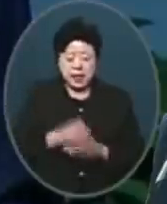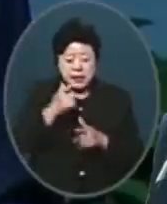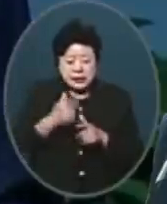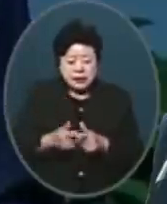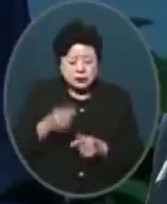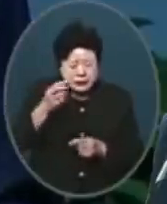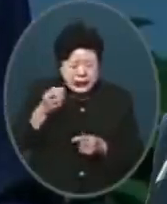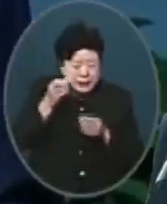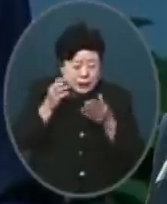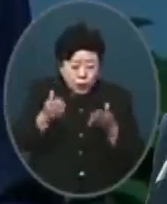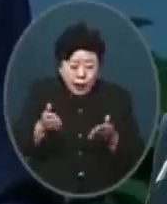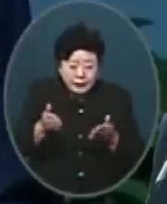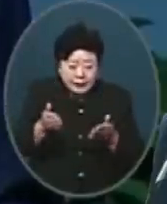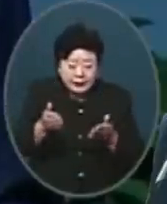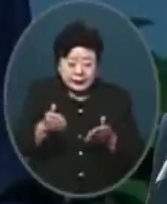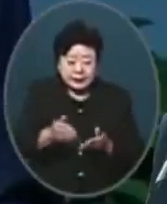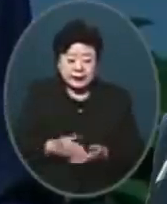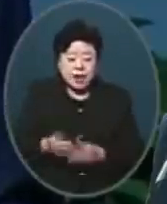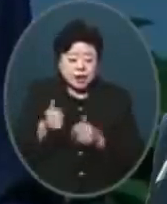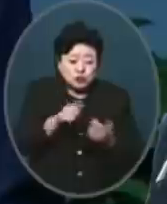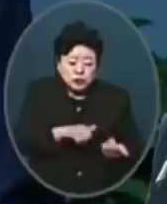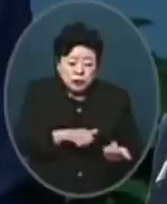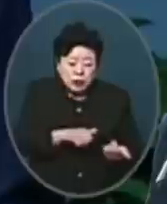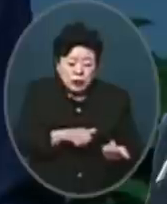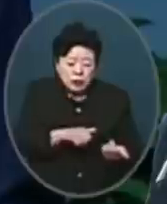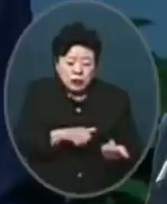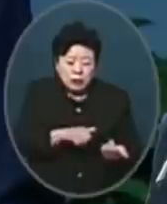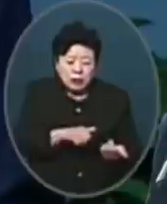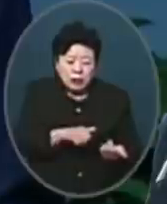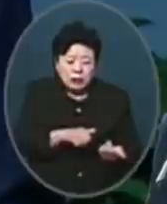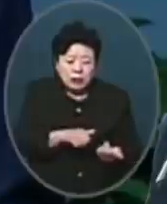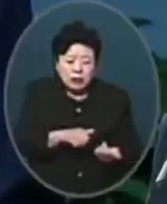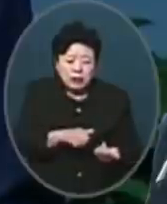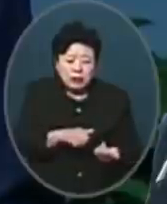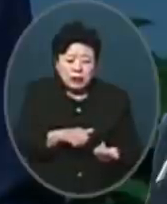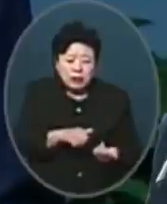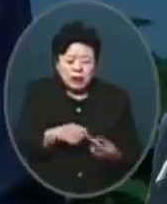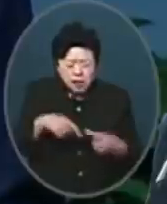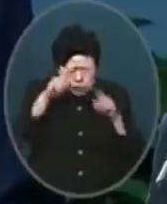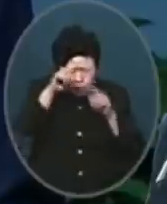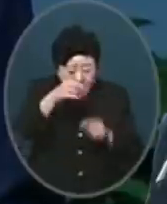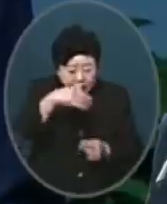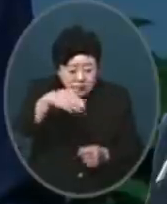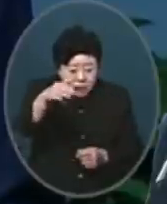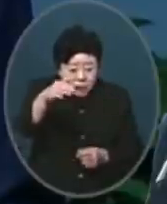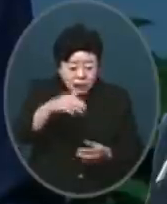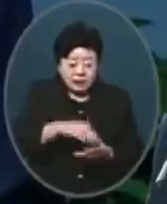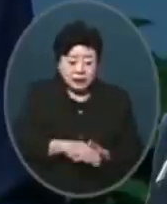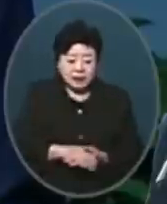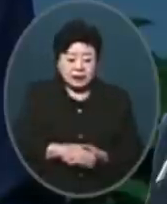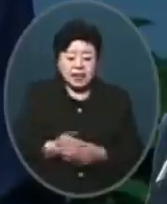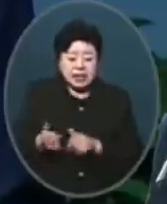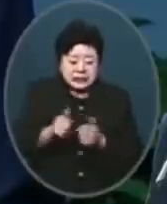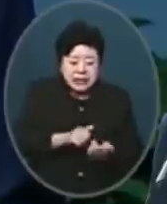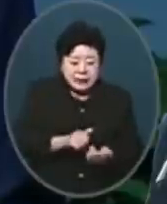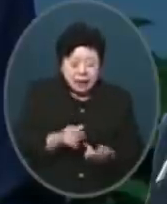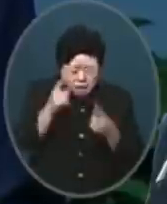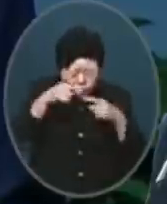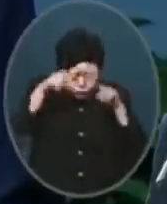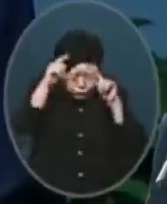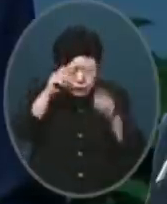예수님이 3일 동안 죽어서 음부에 내려가서 사망과